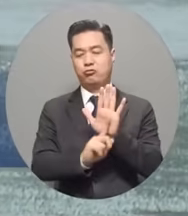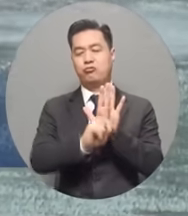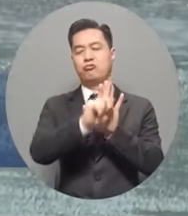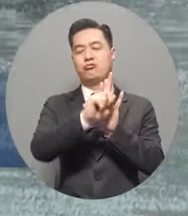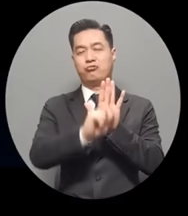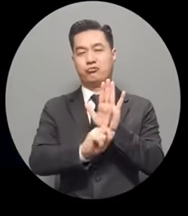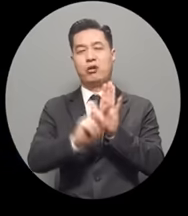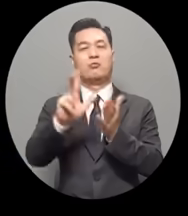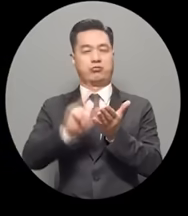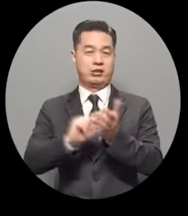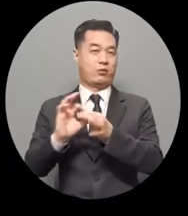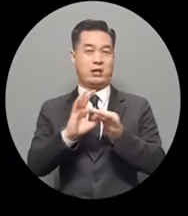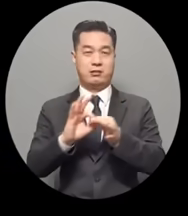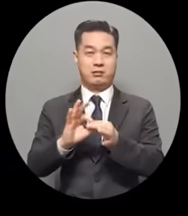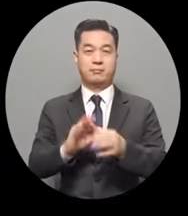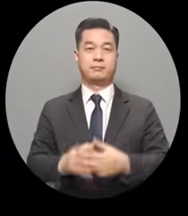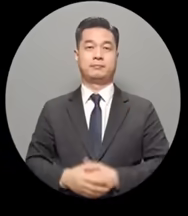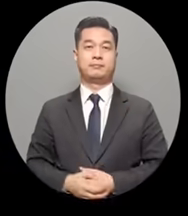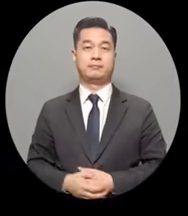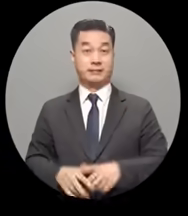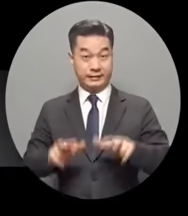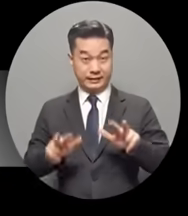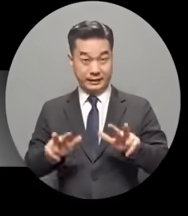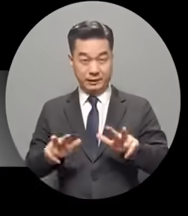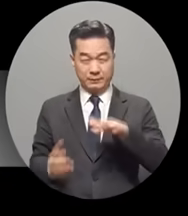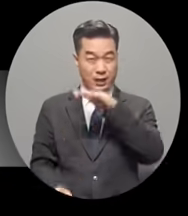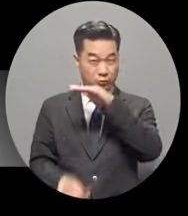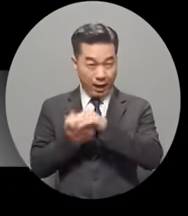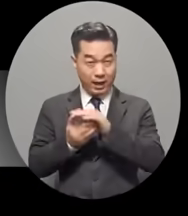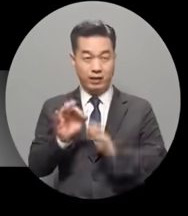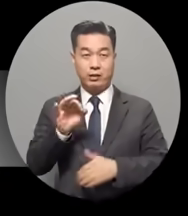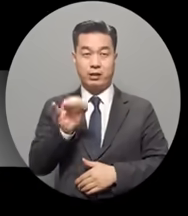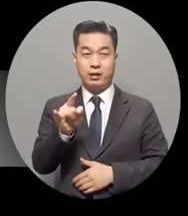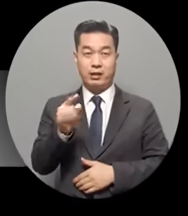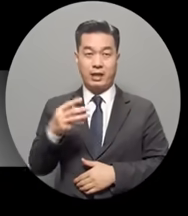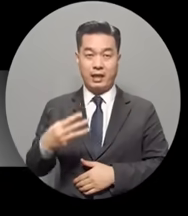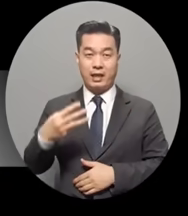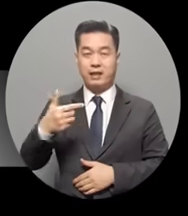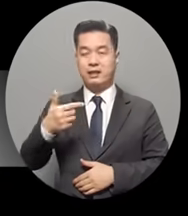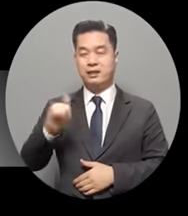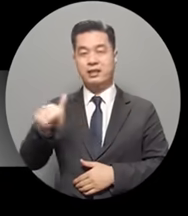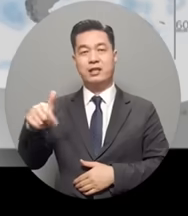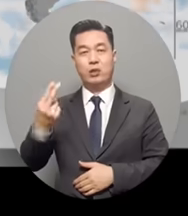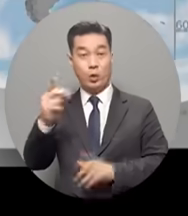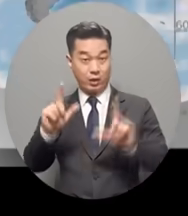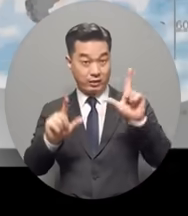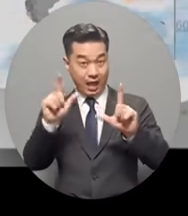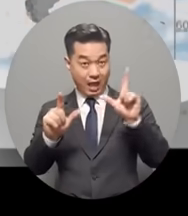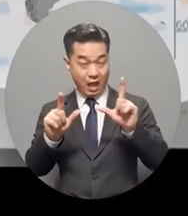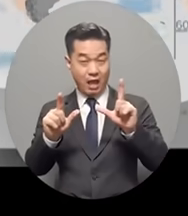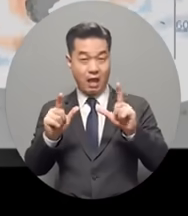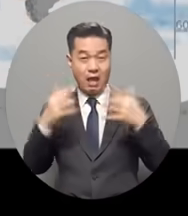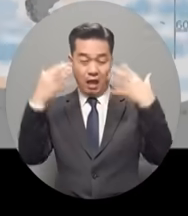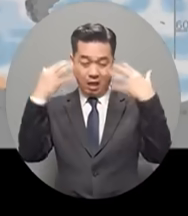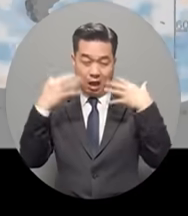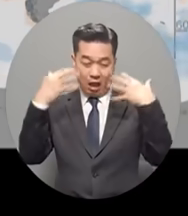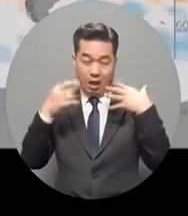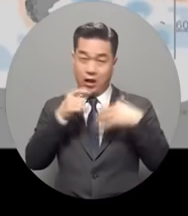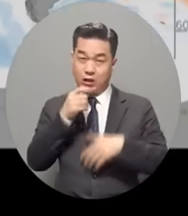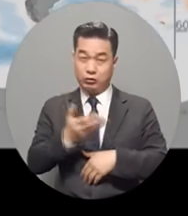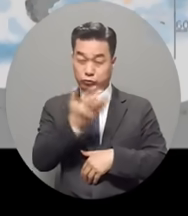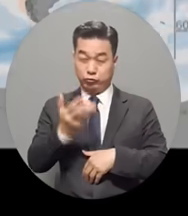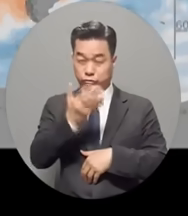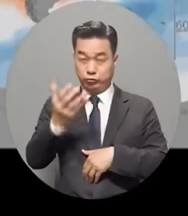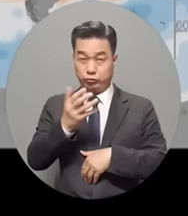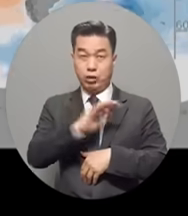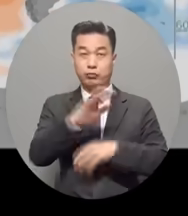생각하고 있습니다. 현재 절정에 달한 엘니뇨 현상도 올겨울 내내 아열대 수증기를 한반도로